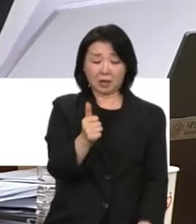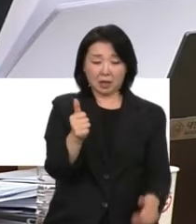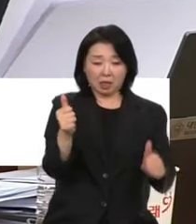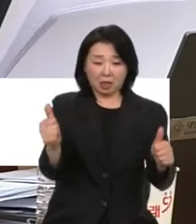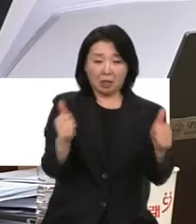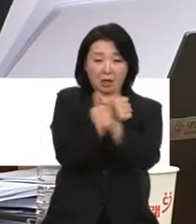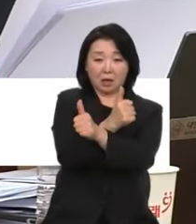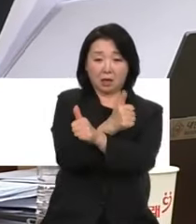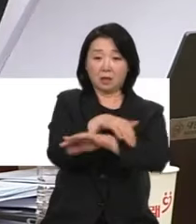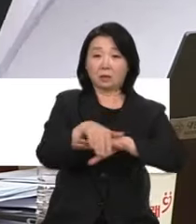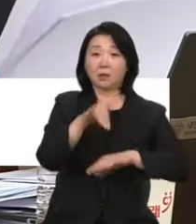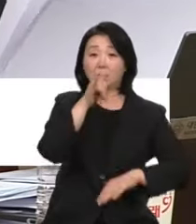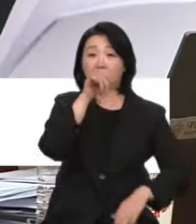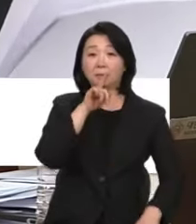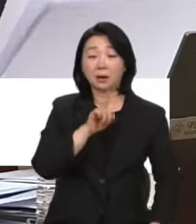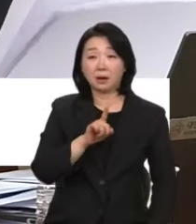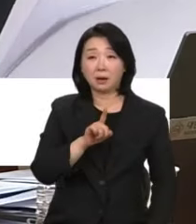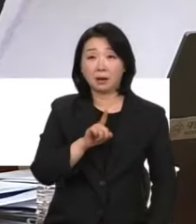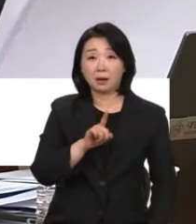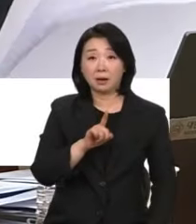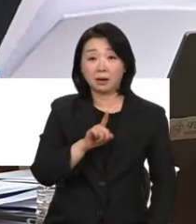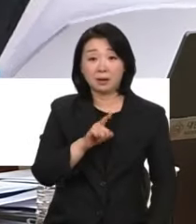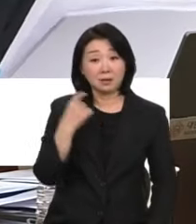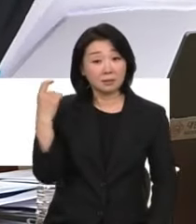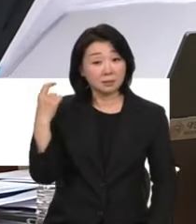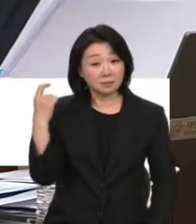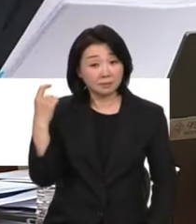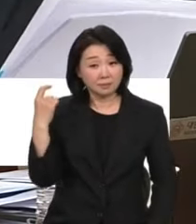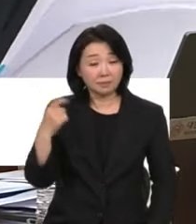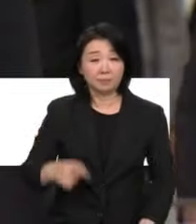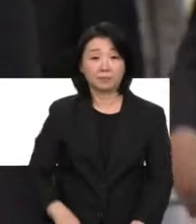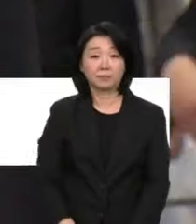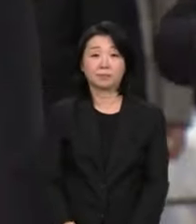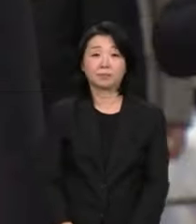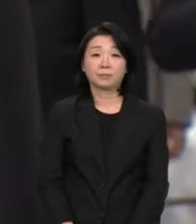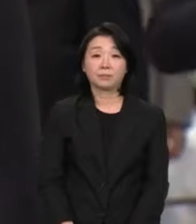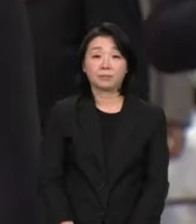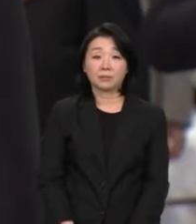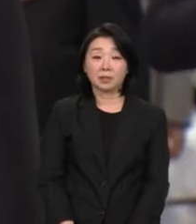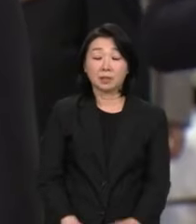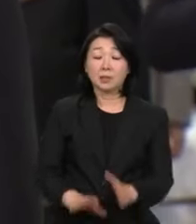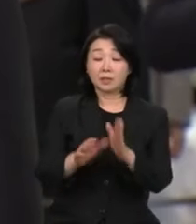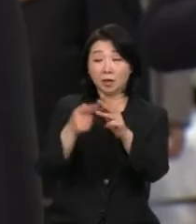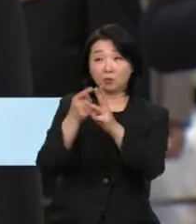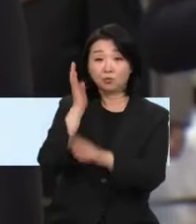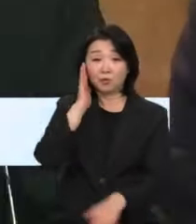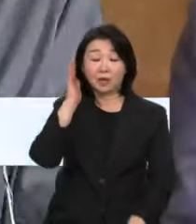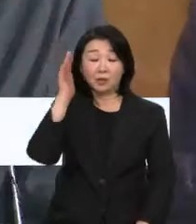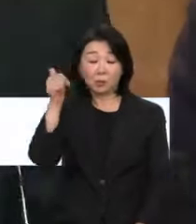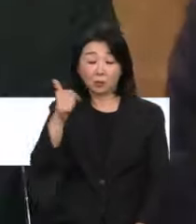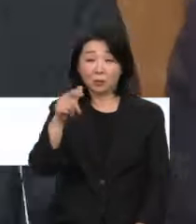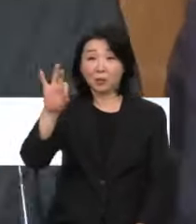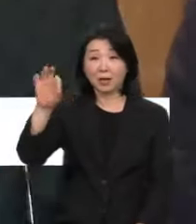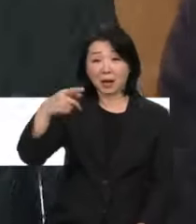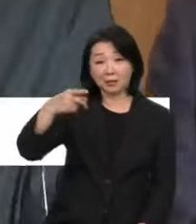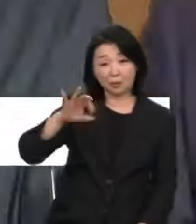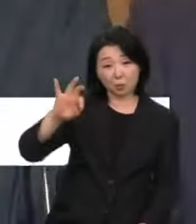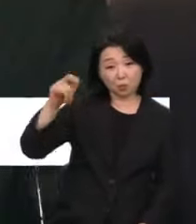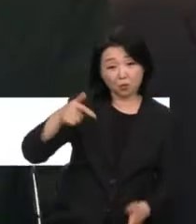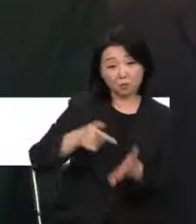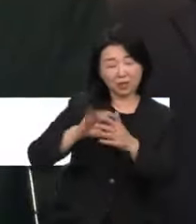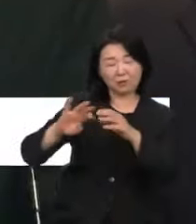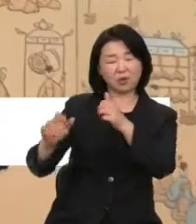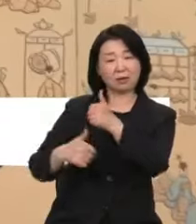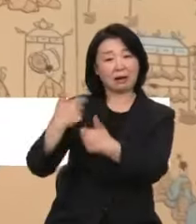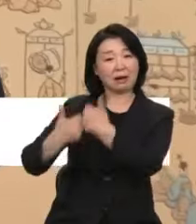계획이 있다라고 하는 이야기가 이제 저한테도 들어왔어요. 이 무렵 윤석열 대통령과 한동훈 당시 비대위원장의